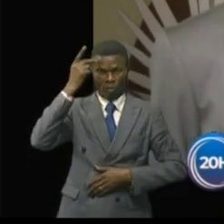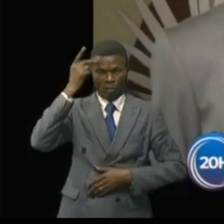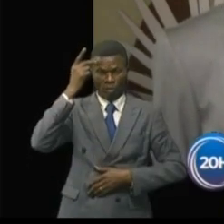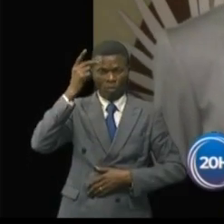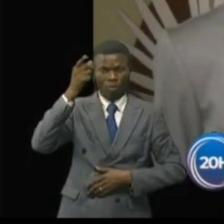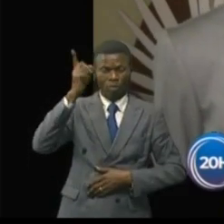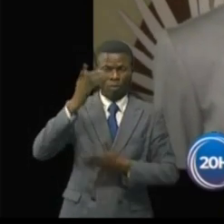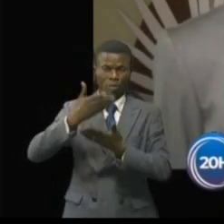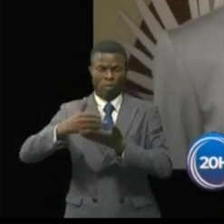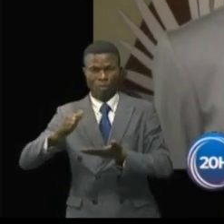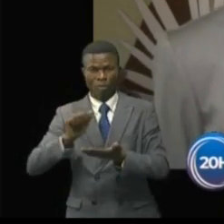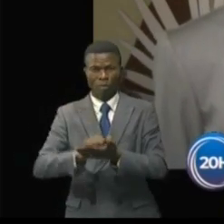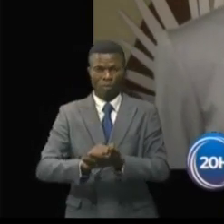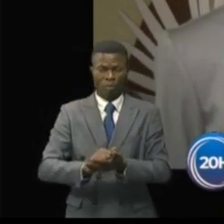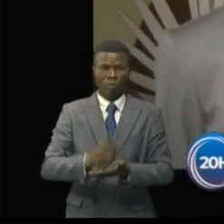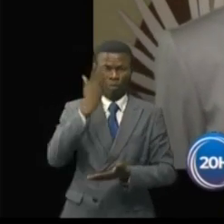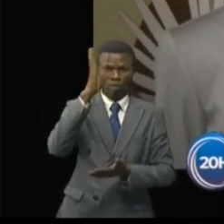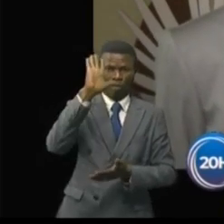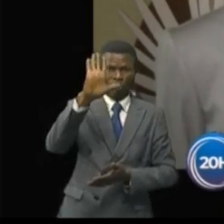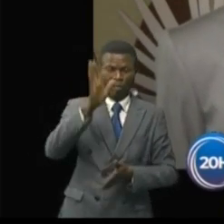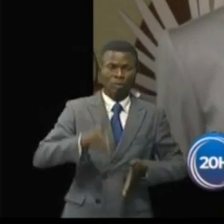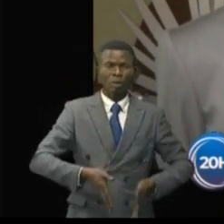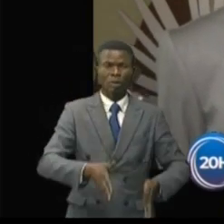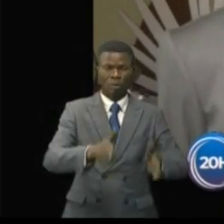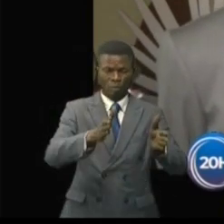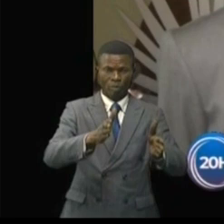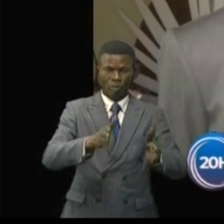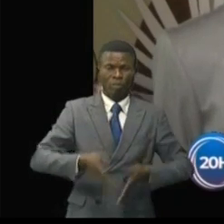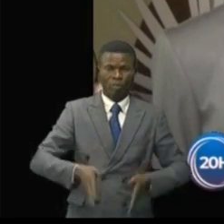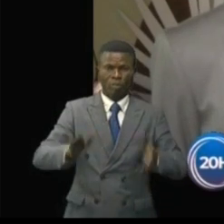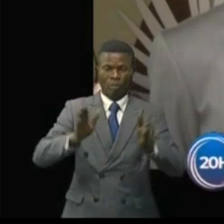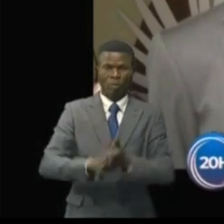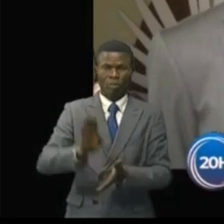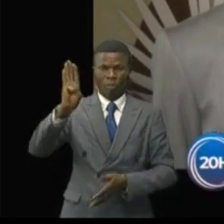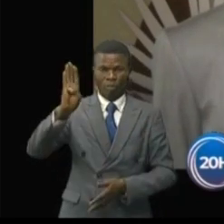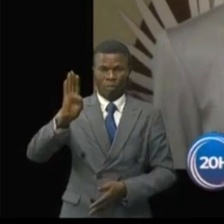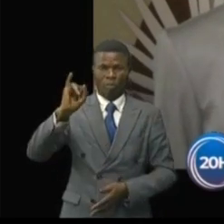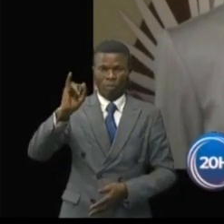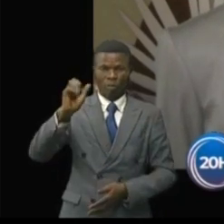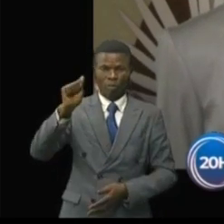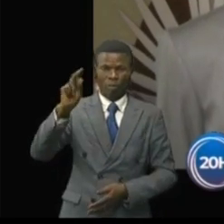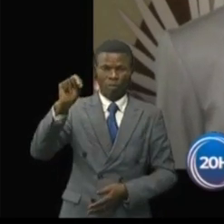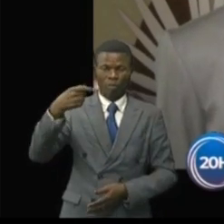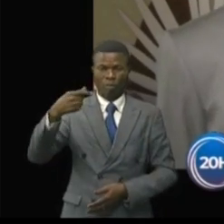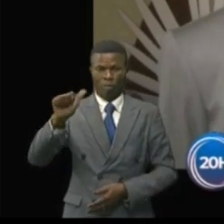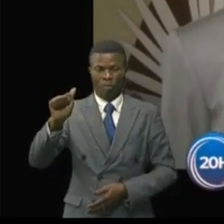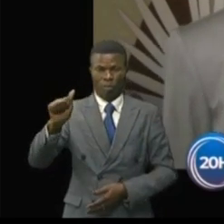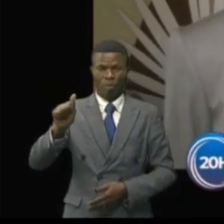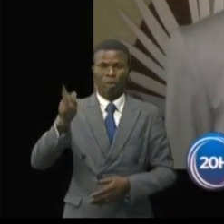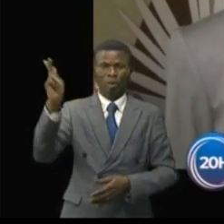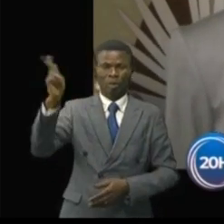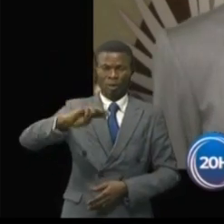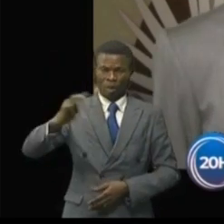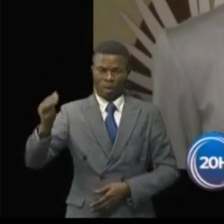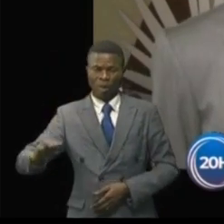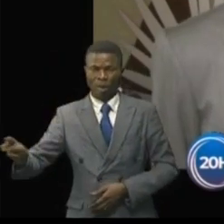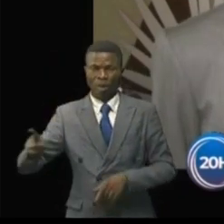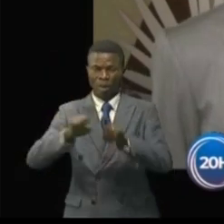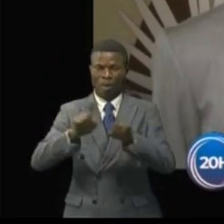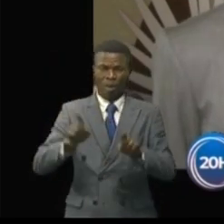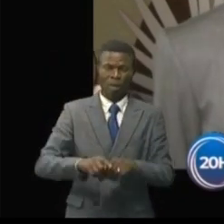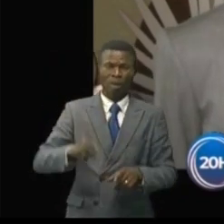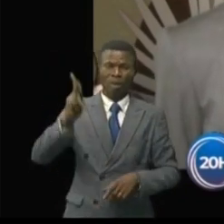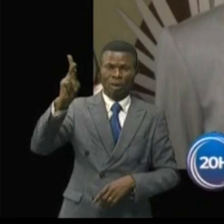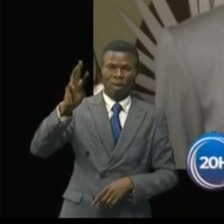première phase, 5 artères, l'avenue Biangala, Bianda, Kisenso, Kimwenza et Croix-Rouge. Pour la BADEA